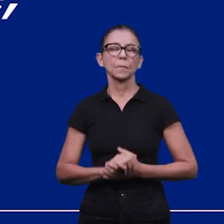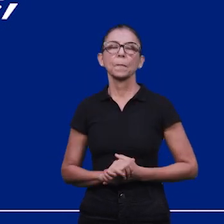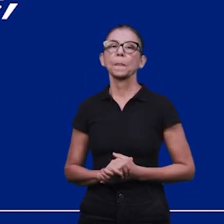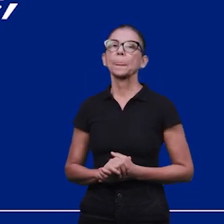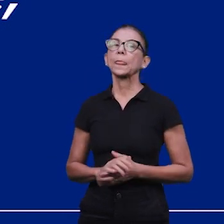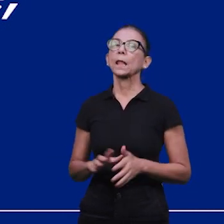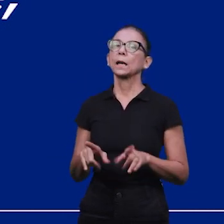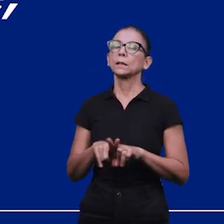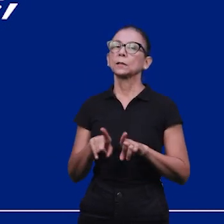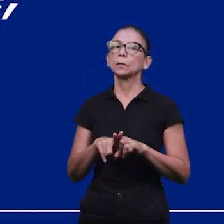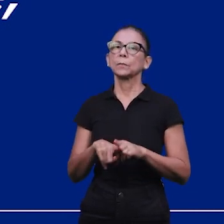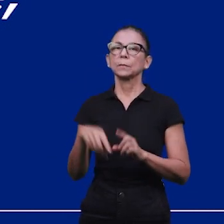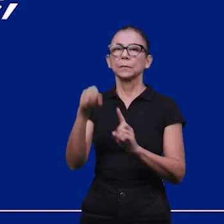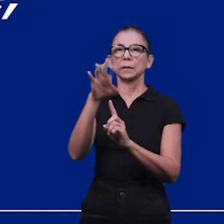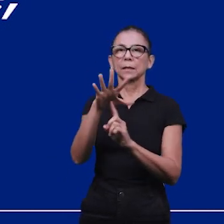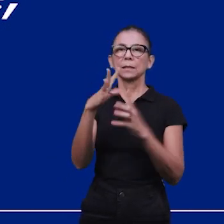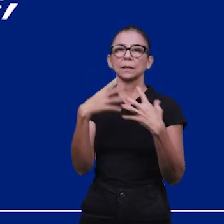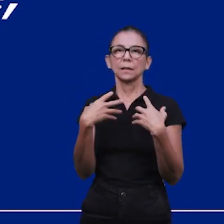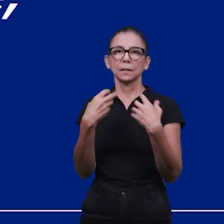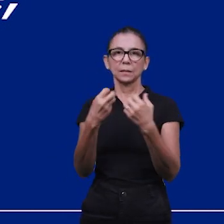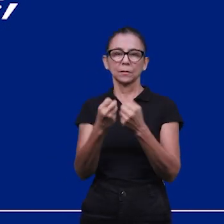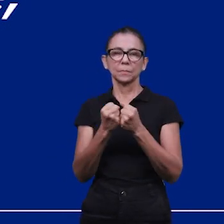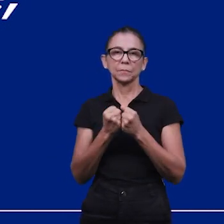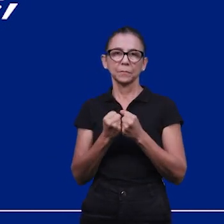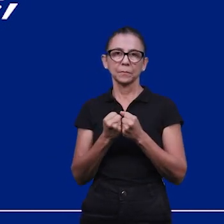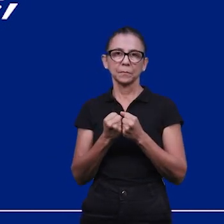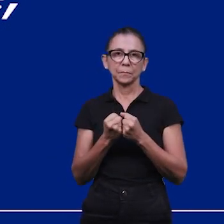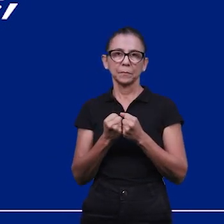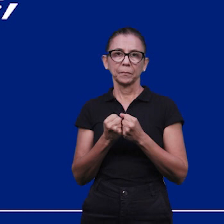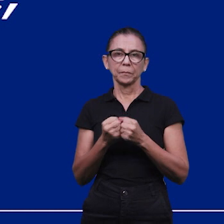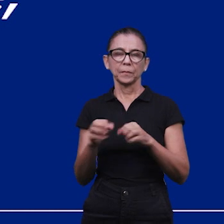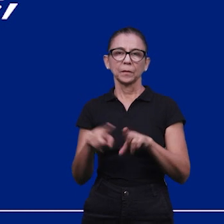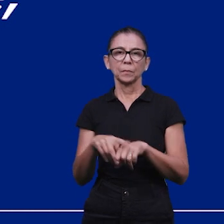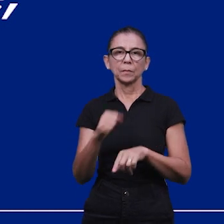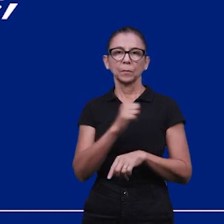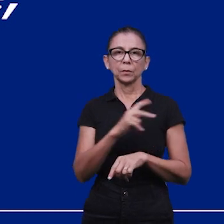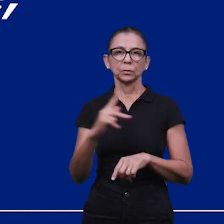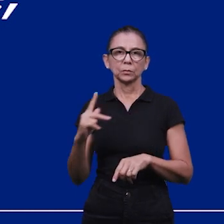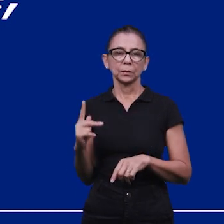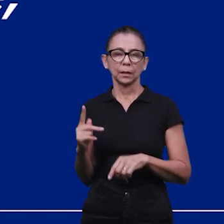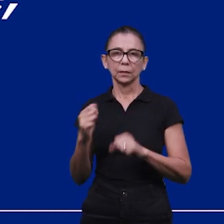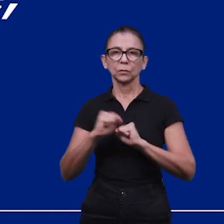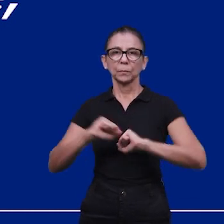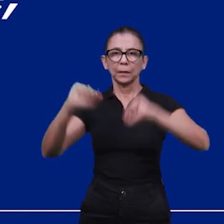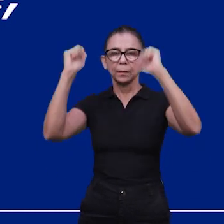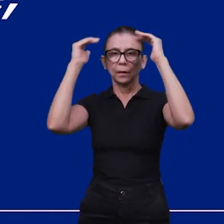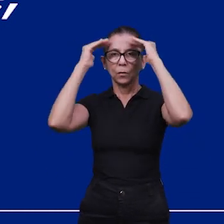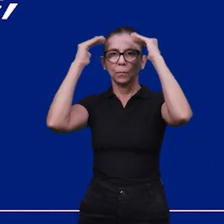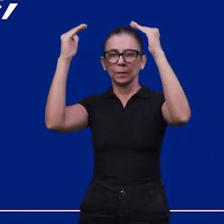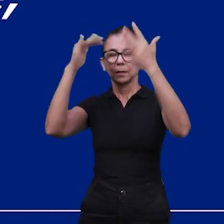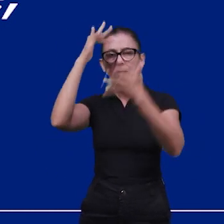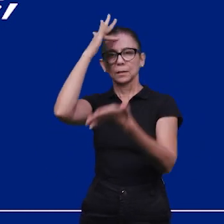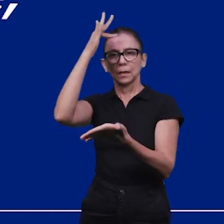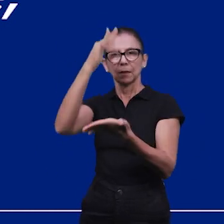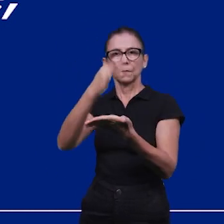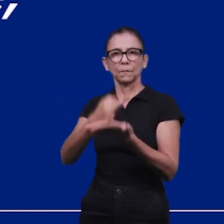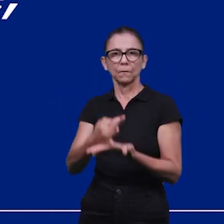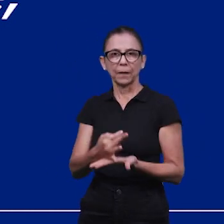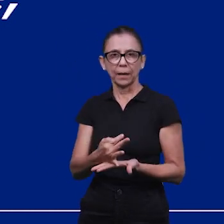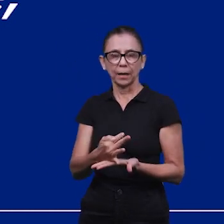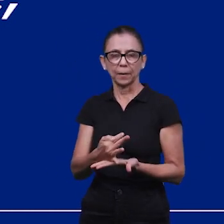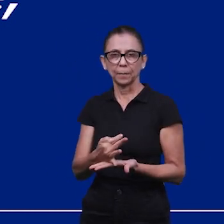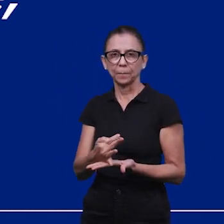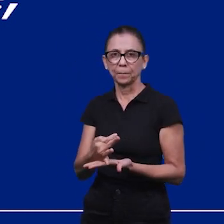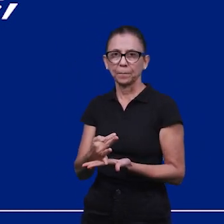par lequel nous avons reçu la grâce et l'apostolat, pour l'obéissance de la foi